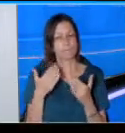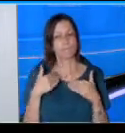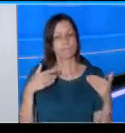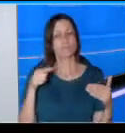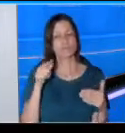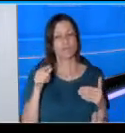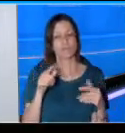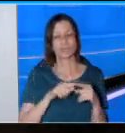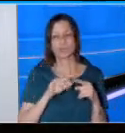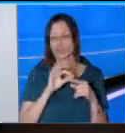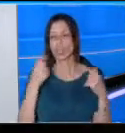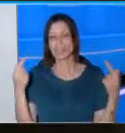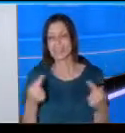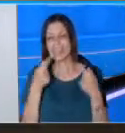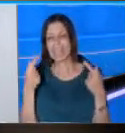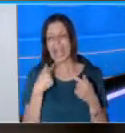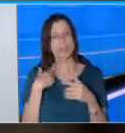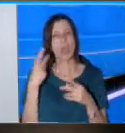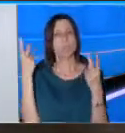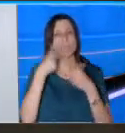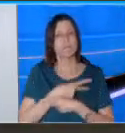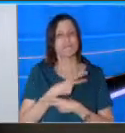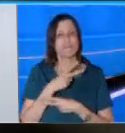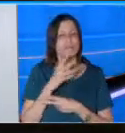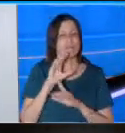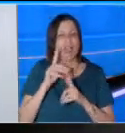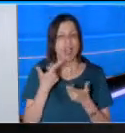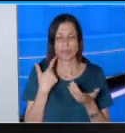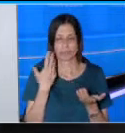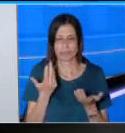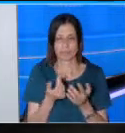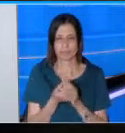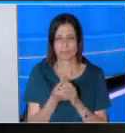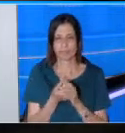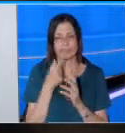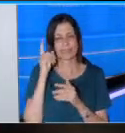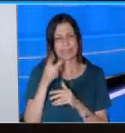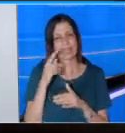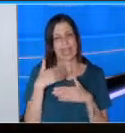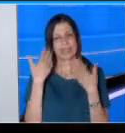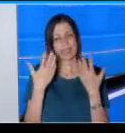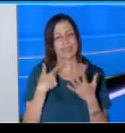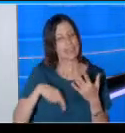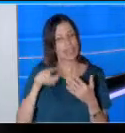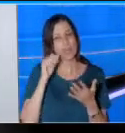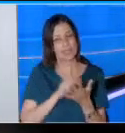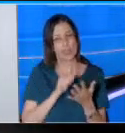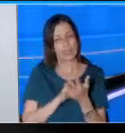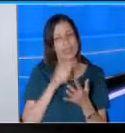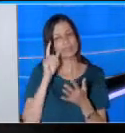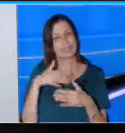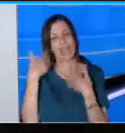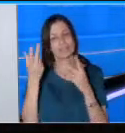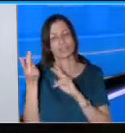סוג של תגרה שאני לא מצליח להבין בדיוק למה. צריך לתת, אתה יודע, אנחנו עיתונאים, צריך לתת גם את הצד